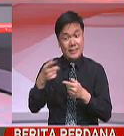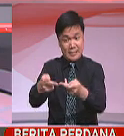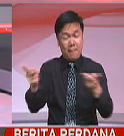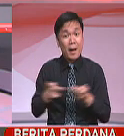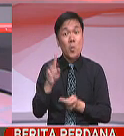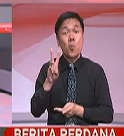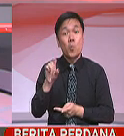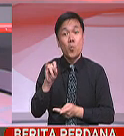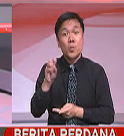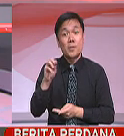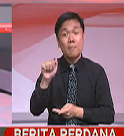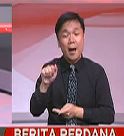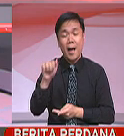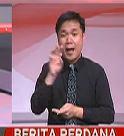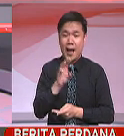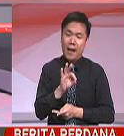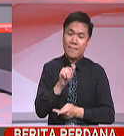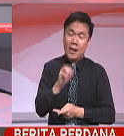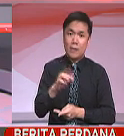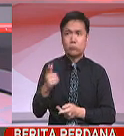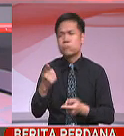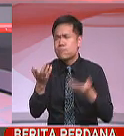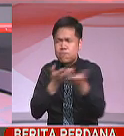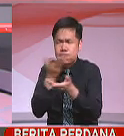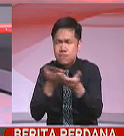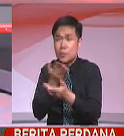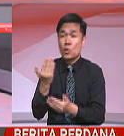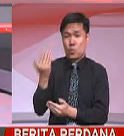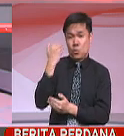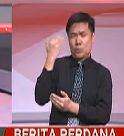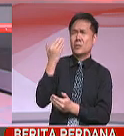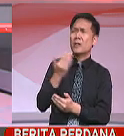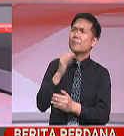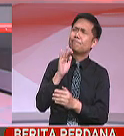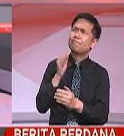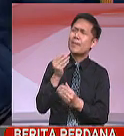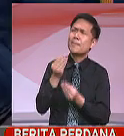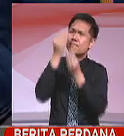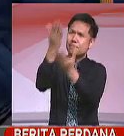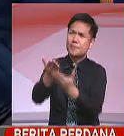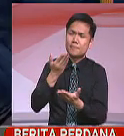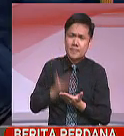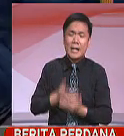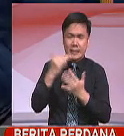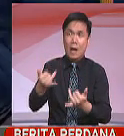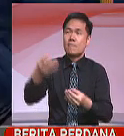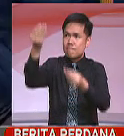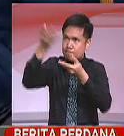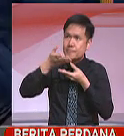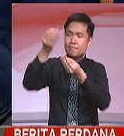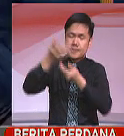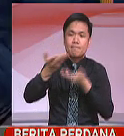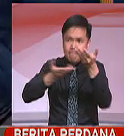turunkan cahaya menjawab isu-isu Berbangkit yang pernah this warganya sebelum ini Hai